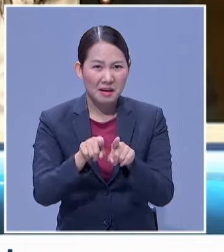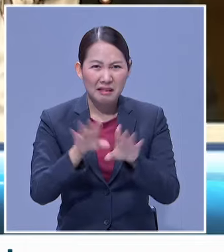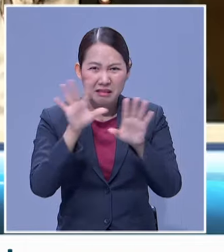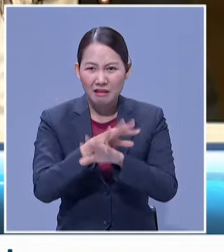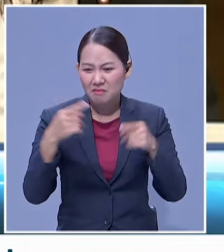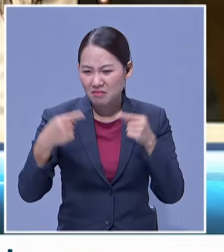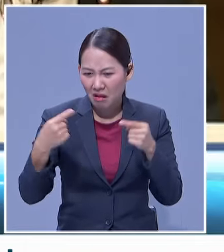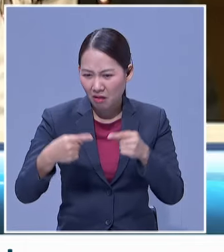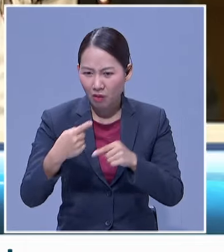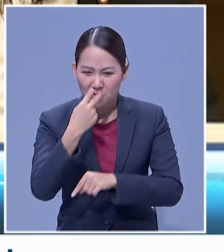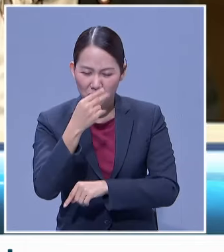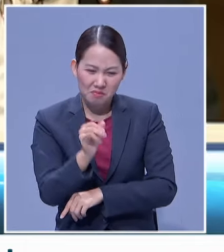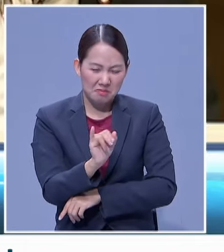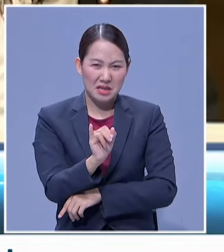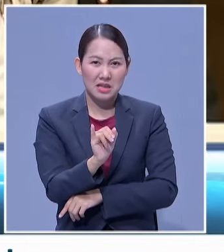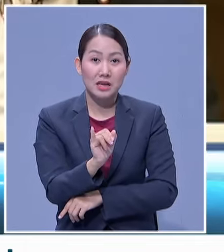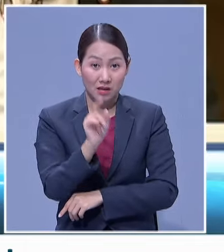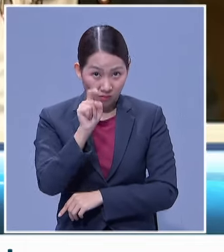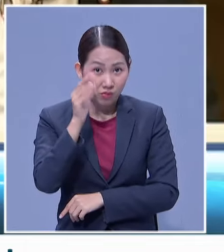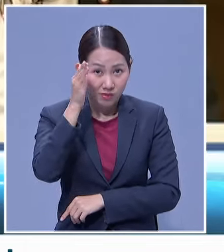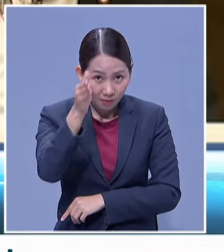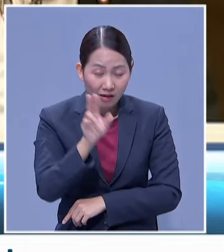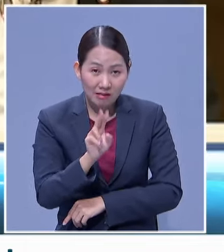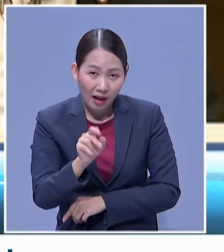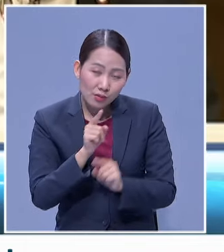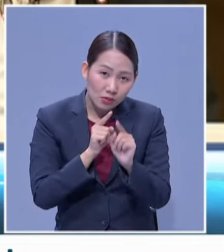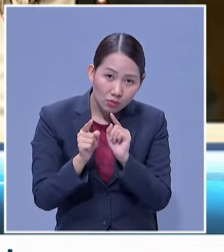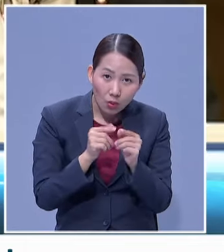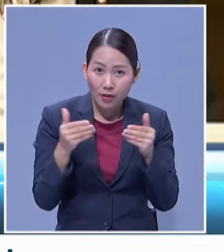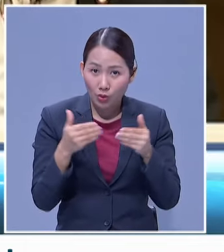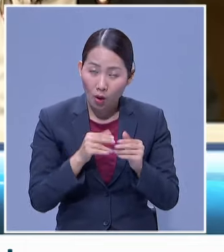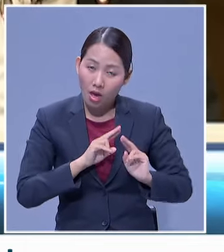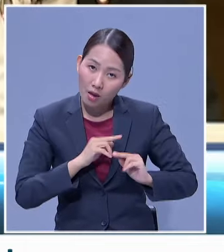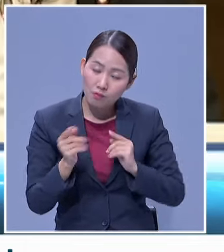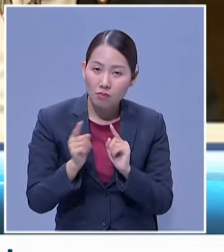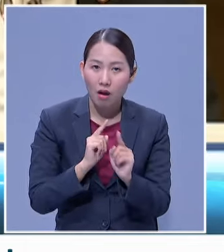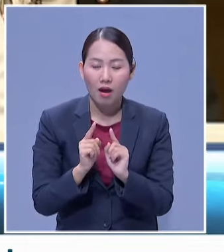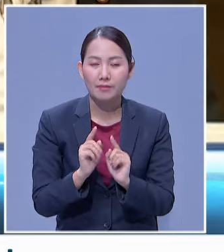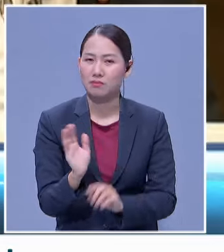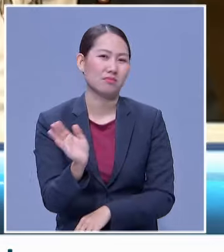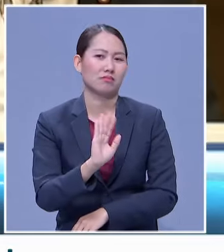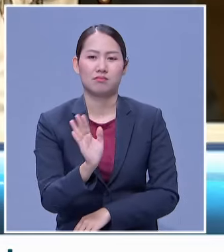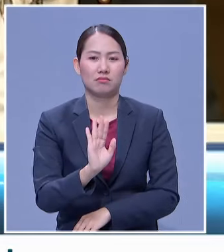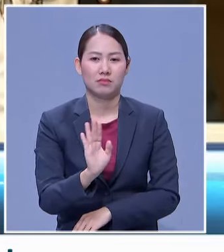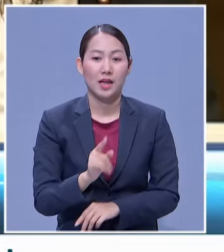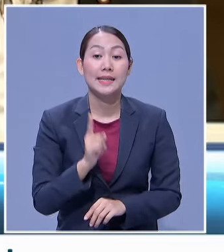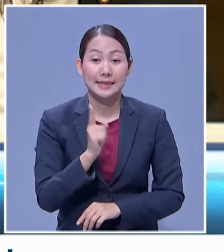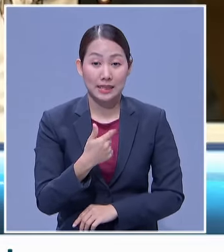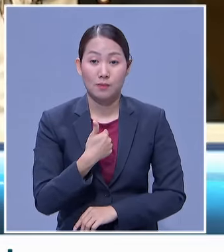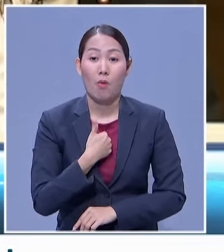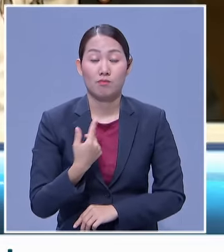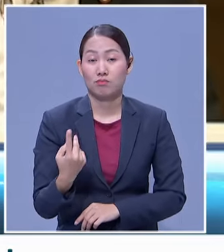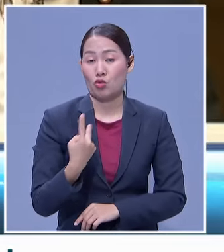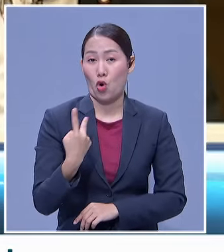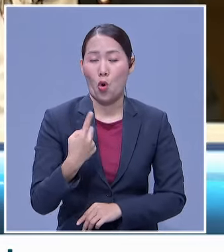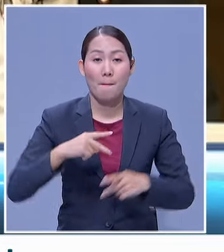เคลียร์เพราะเป็นเหตุเป็นผลอยู่แล้วผมก็ไม่ได้โกรธอะไรไงยืนยันว่าไม่มีปัญหาอะไรกันย้ำเพียงแค่อยาก